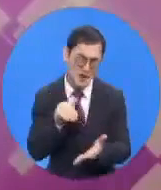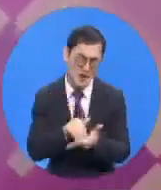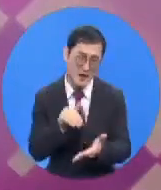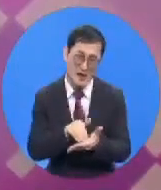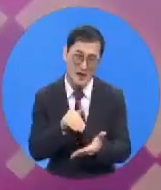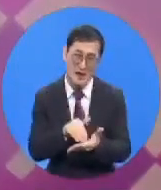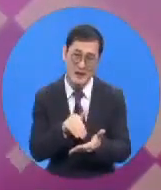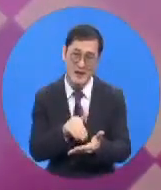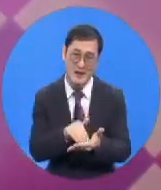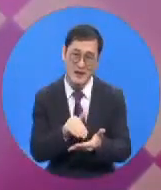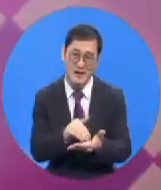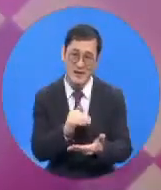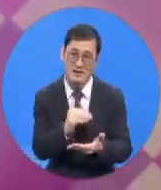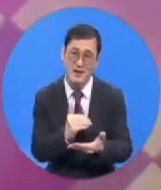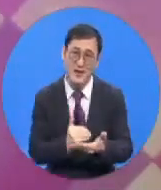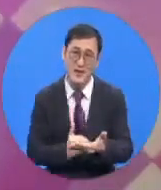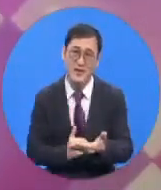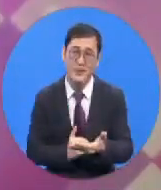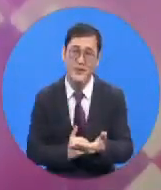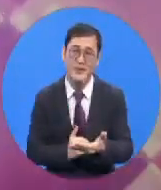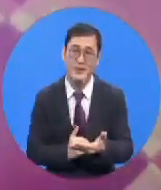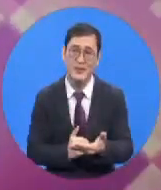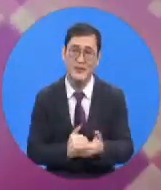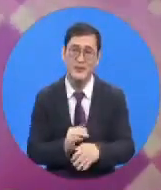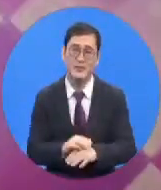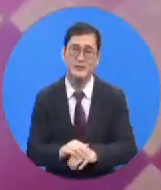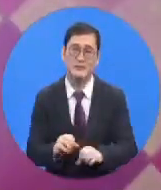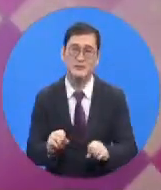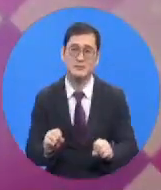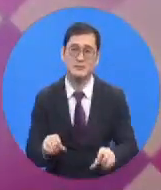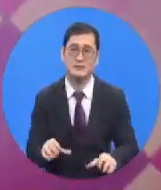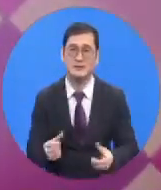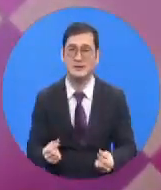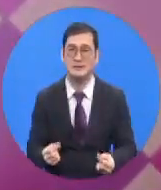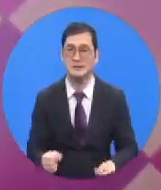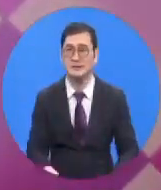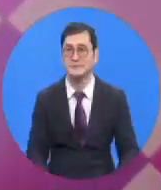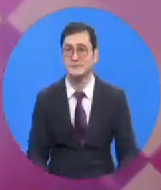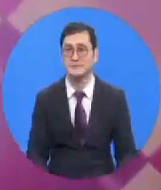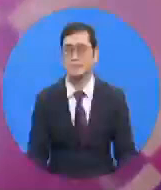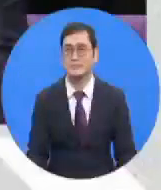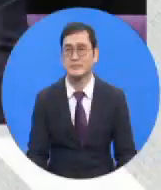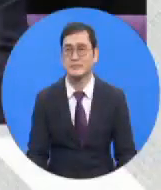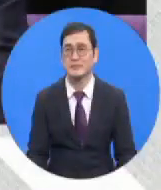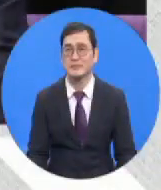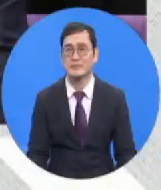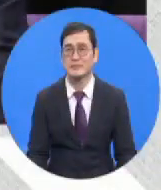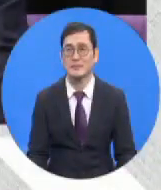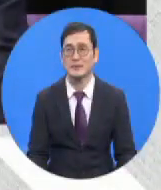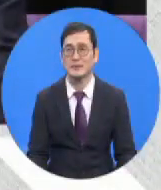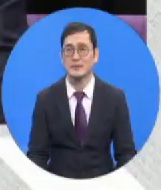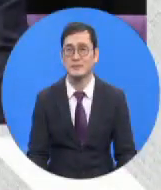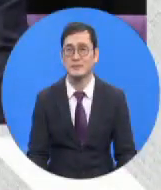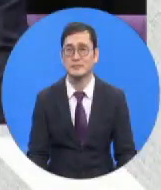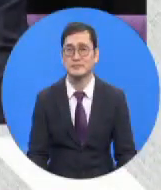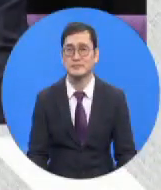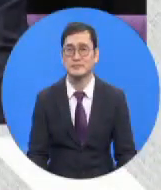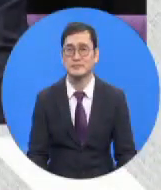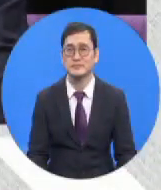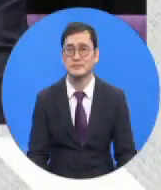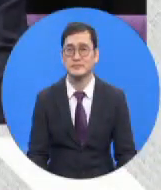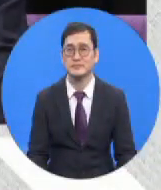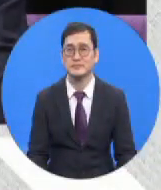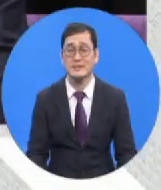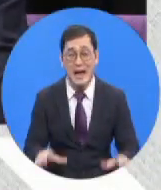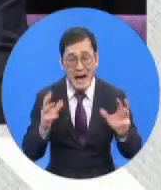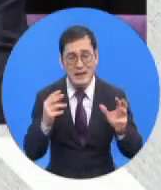마음을 담을 수 있지만 다시 돌아가면 손찌검하지 않고 화 안 내겠다. 다시 돌아갈 수가 없잖아요. 그러니까 저 반성을 보면서 오히려